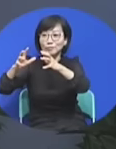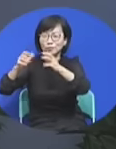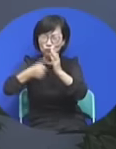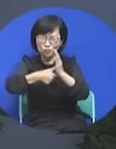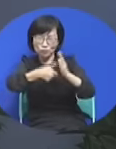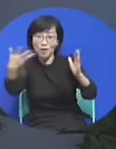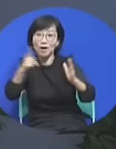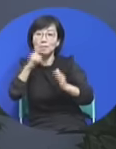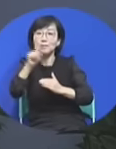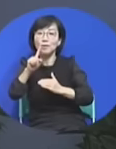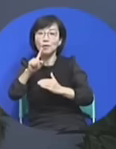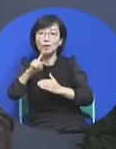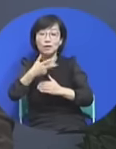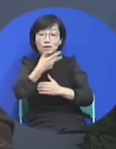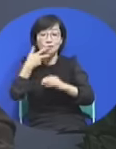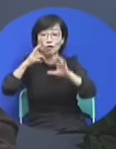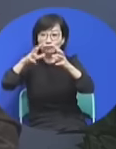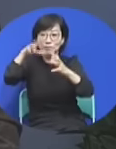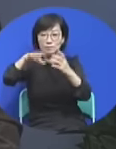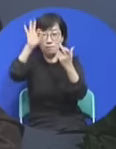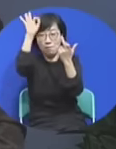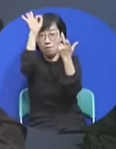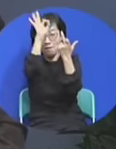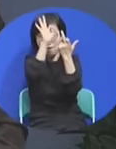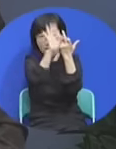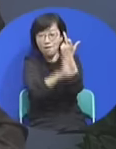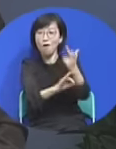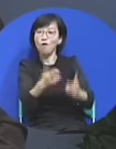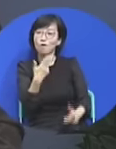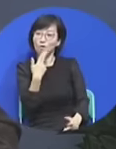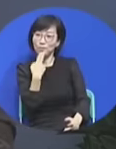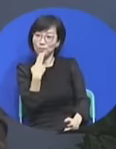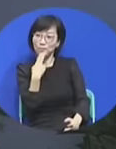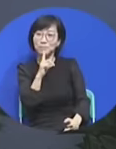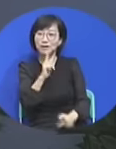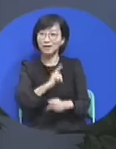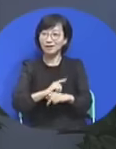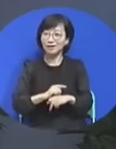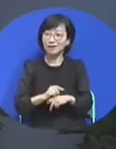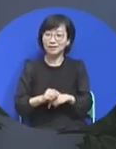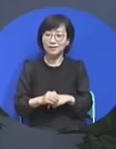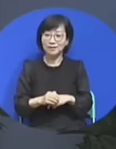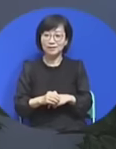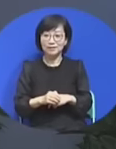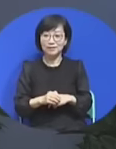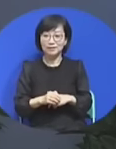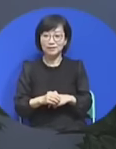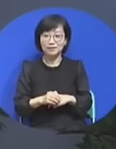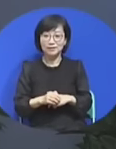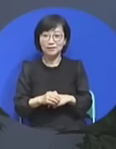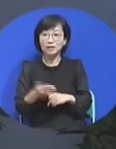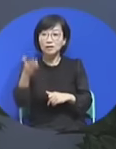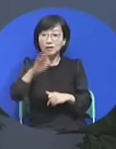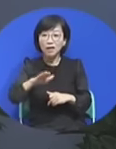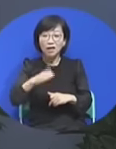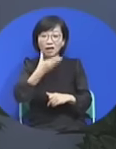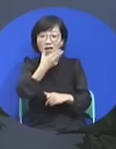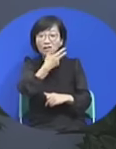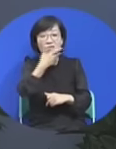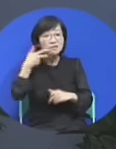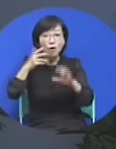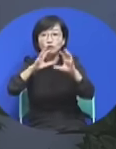And when that happened, they were so greatly blessed that they said the sun never sets on the British Empire. 근데 이 영국이 복음을 약화시키